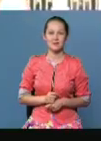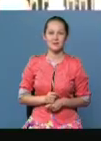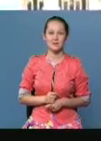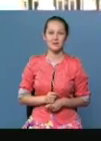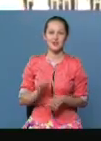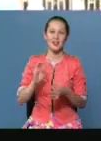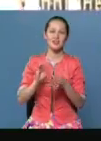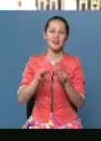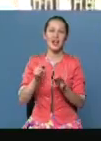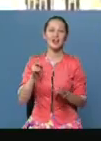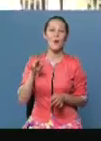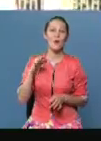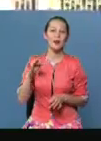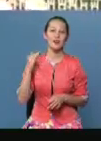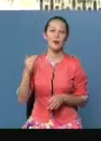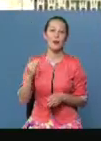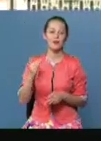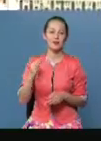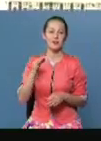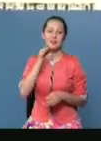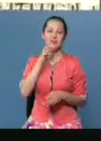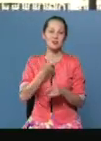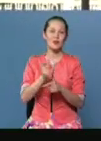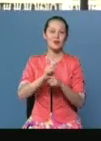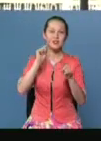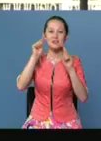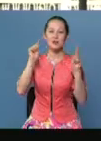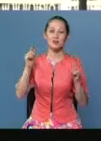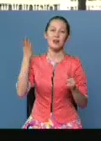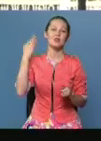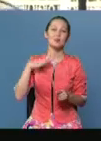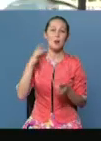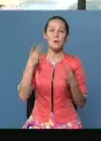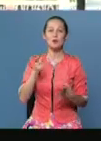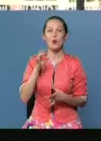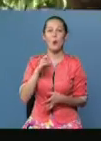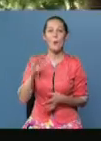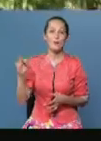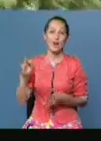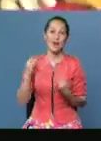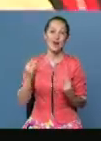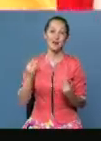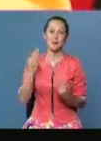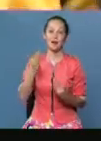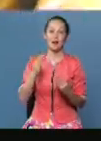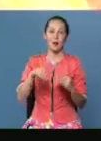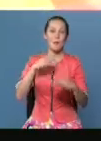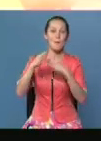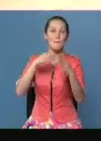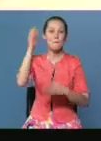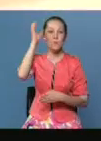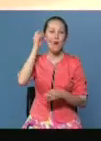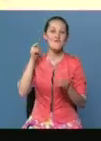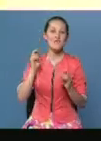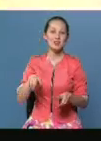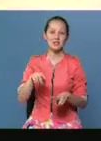Ижевчанин Георгий Мартыненко фотографией увлекся еще в школе. Сначала, говорит, это было просто хобби, сейчас практически переросло в профессию. А фотоаппарат стал